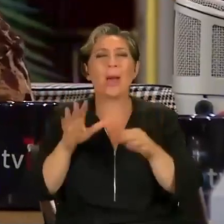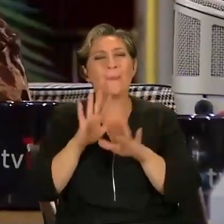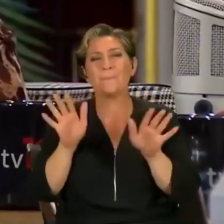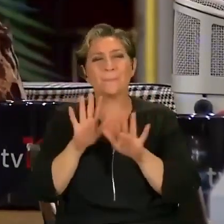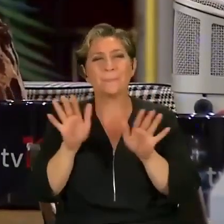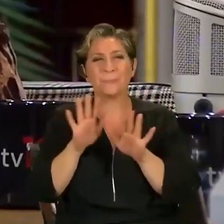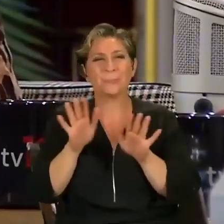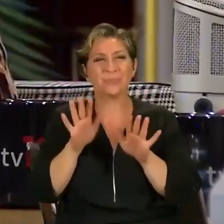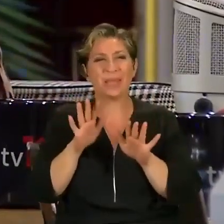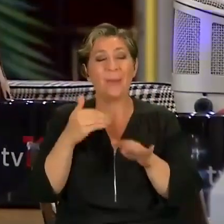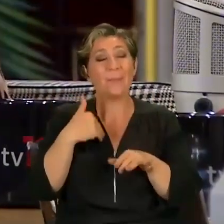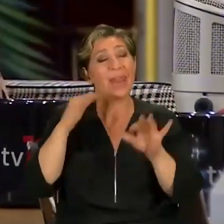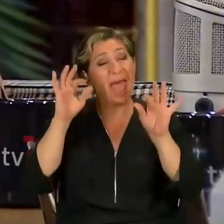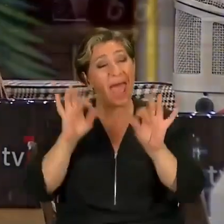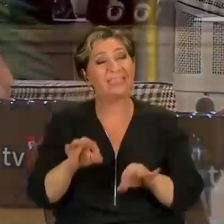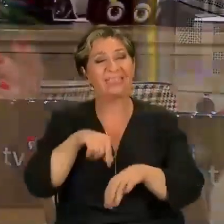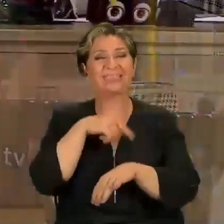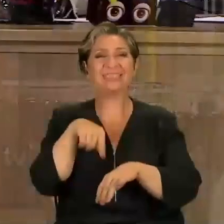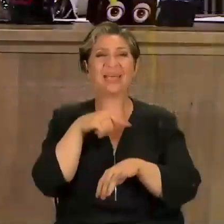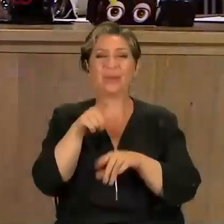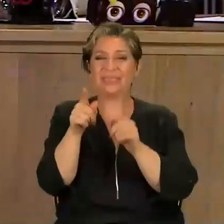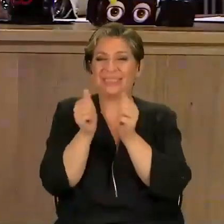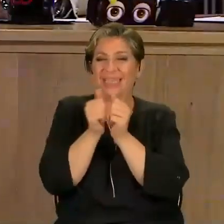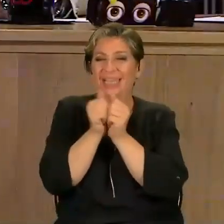olamam. Ben her zaman